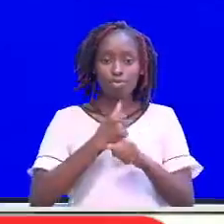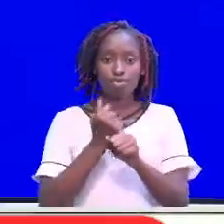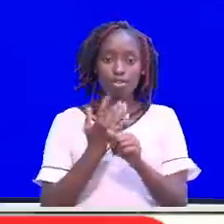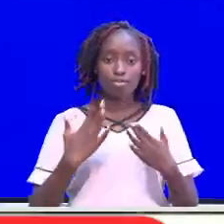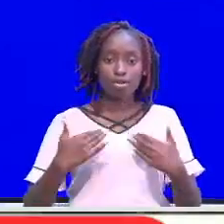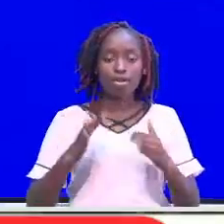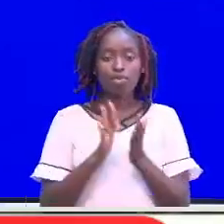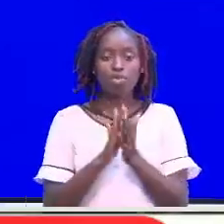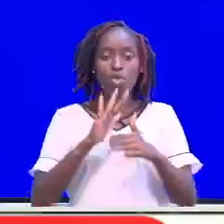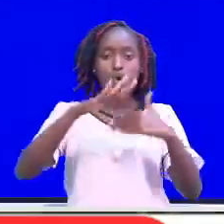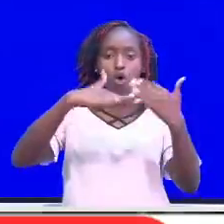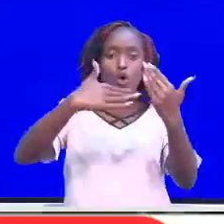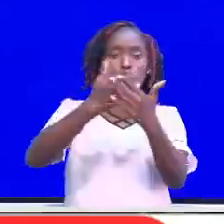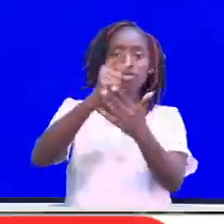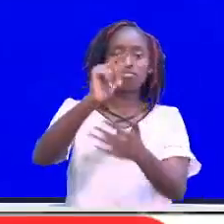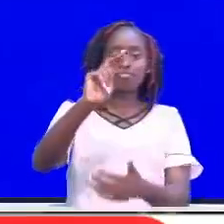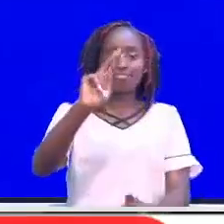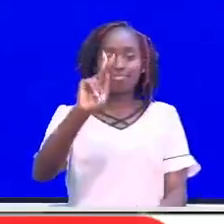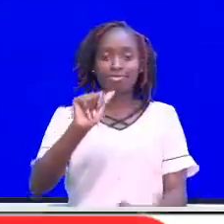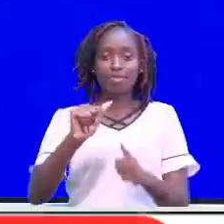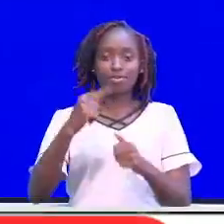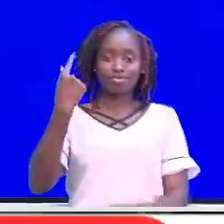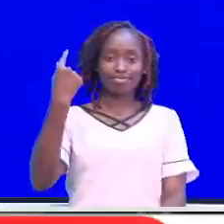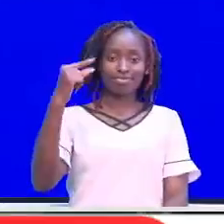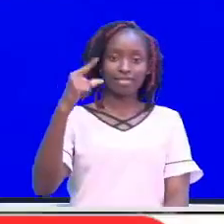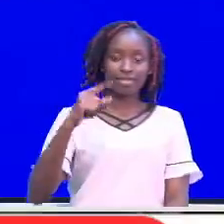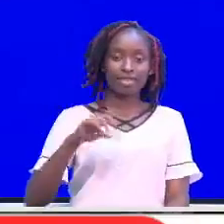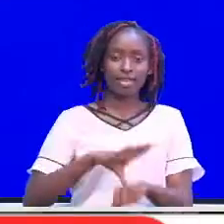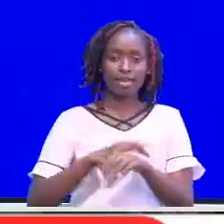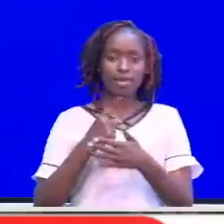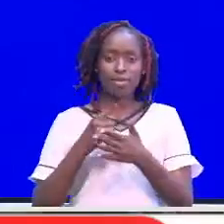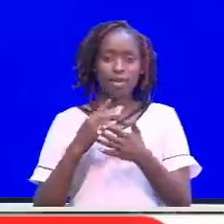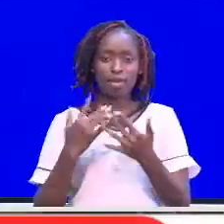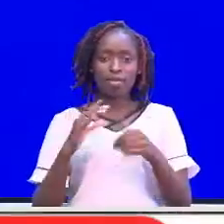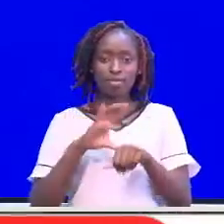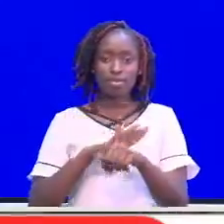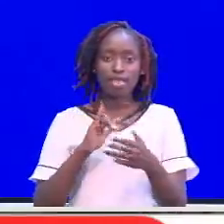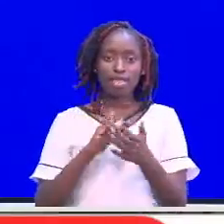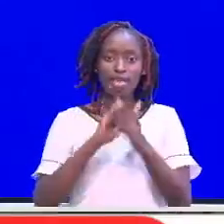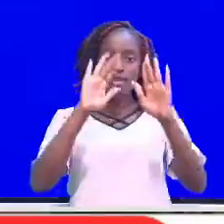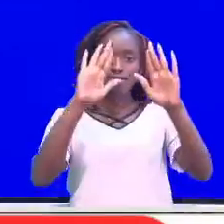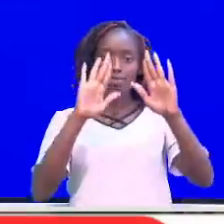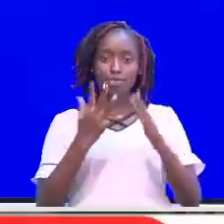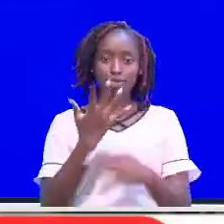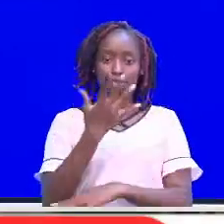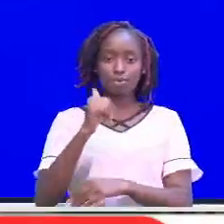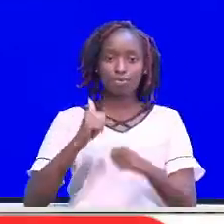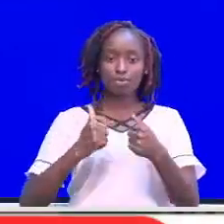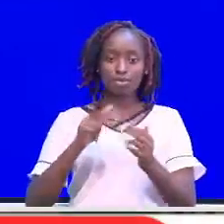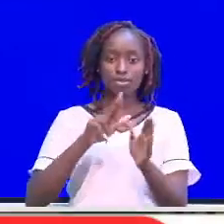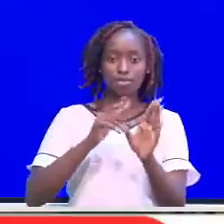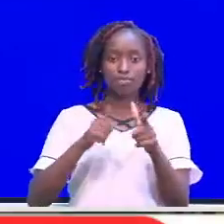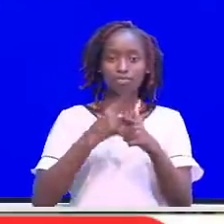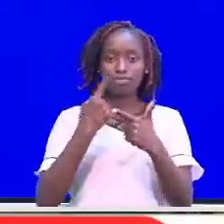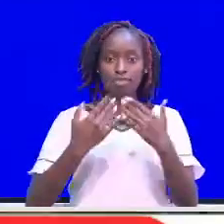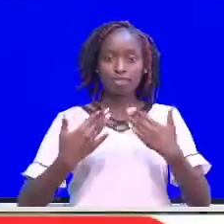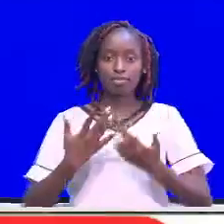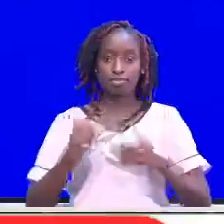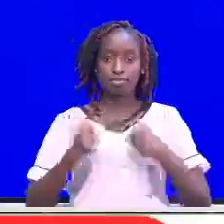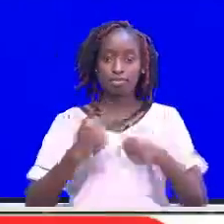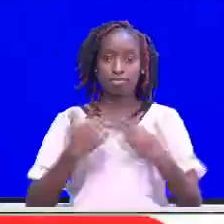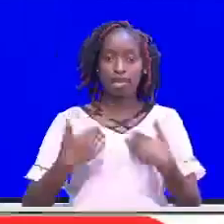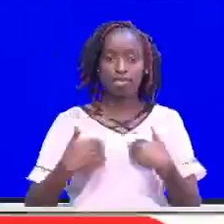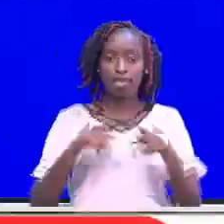matawi green. So wakati iko kiangazi ni mti ya maana, watu wanakaa pale na watatua shida. So ni miti ni kama